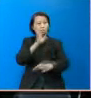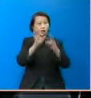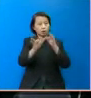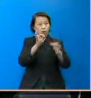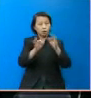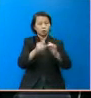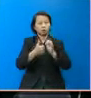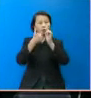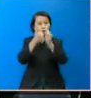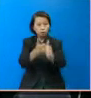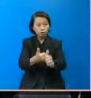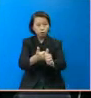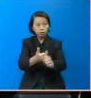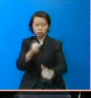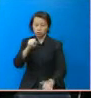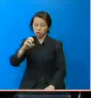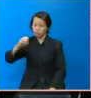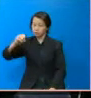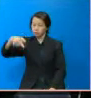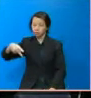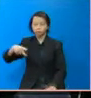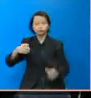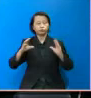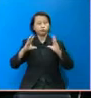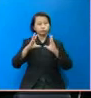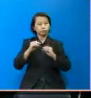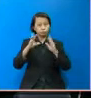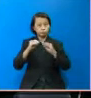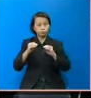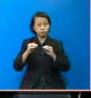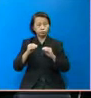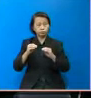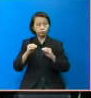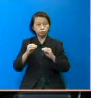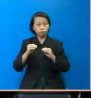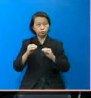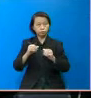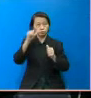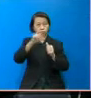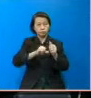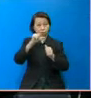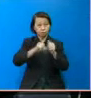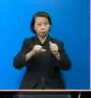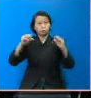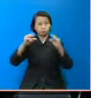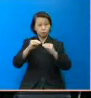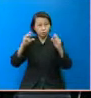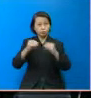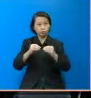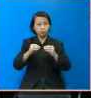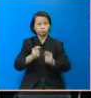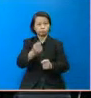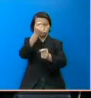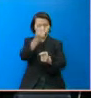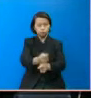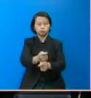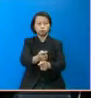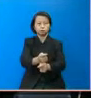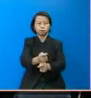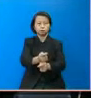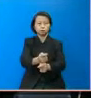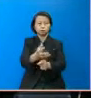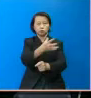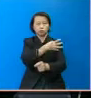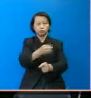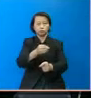mengikut standing order yang ada, persidangan ini iaitu setiap persidangan yang ditetapkan